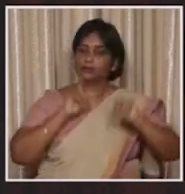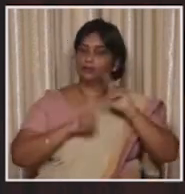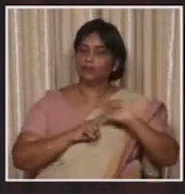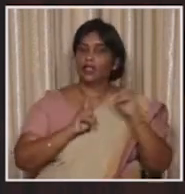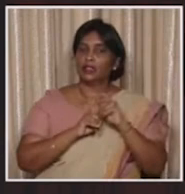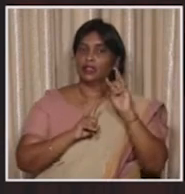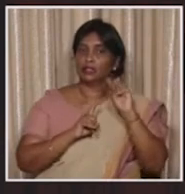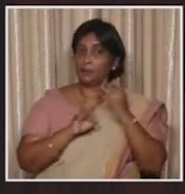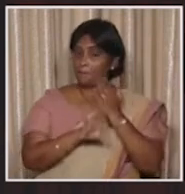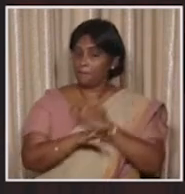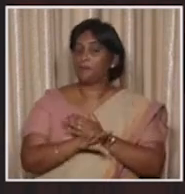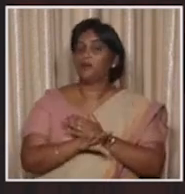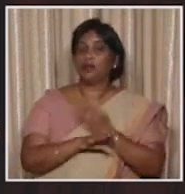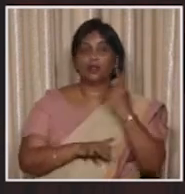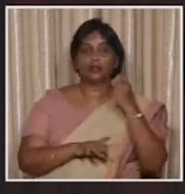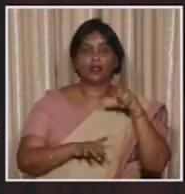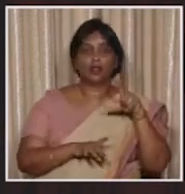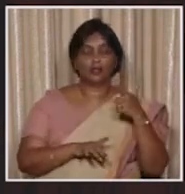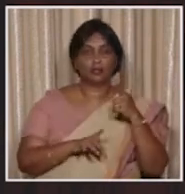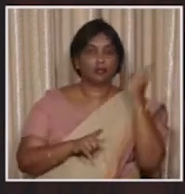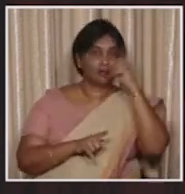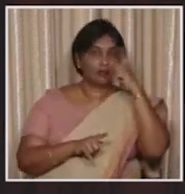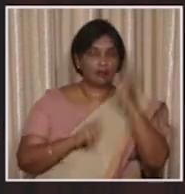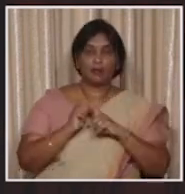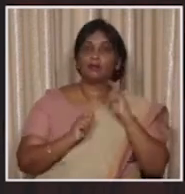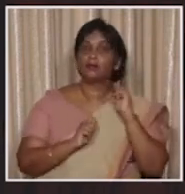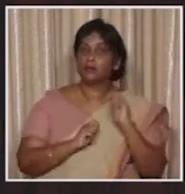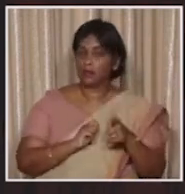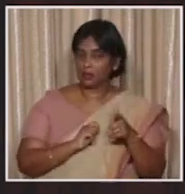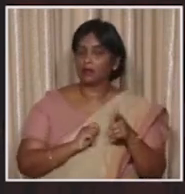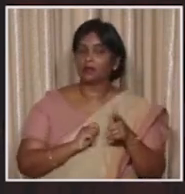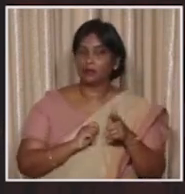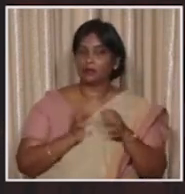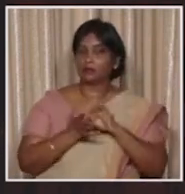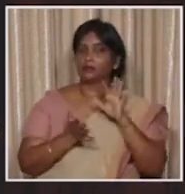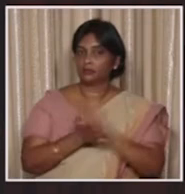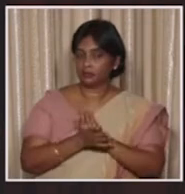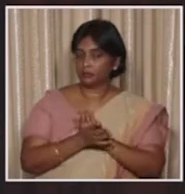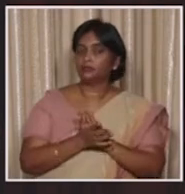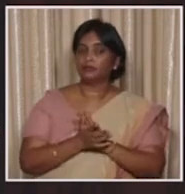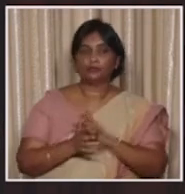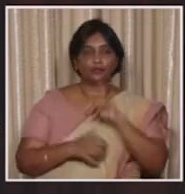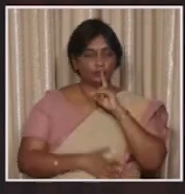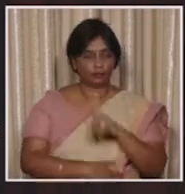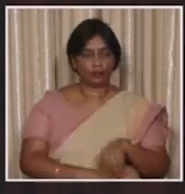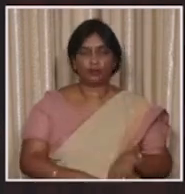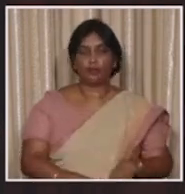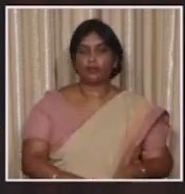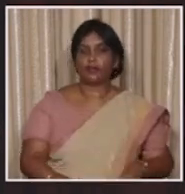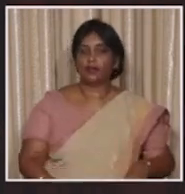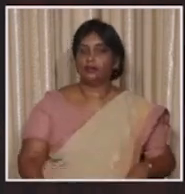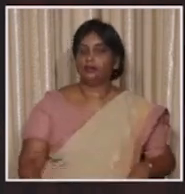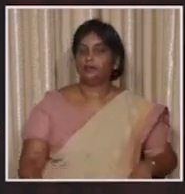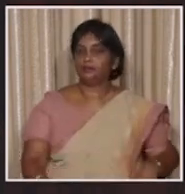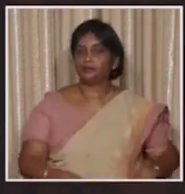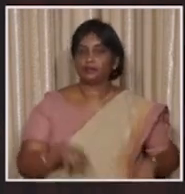மாற்று பதிலாக இருக்குமா இருந்தால் கூற வேண்டும் என்று இருக்கின்றார். பெருந்தோட்ட கம்பெனிகள் அவுட் குரோ சிஸ்டத்திலே போவதற்கே முயற்சி செய்கின்றார்கள். அவுட்